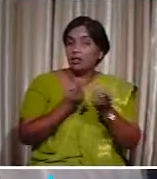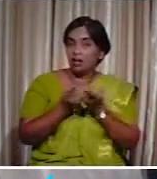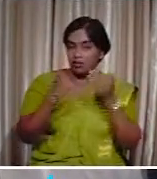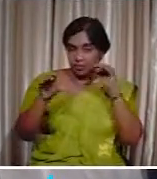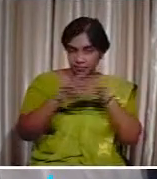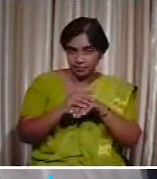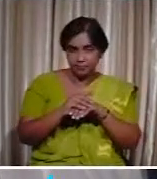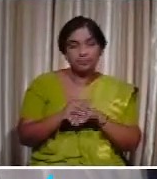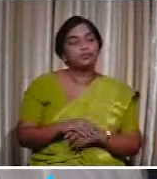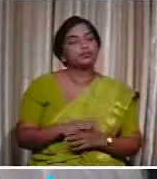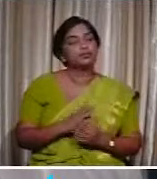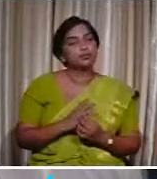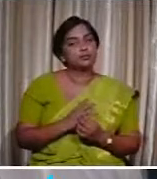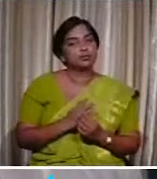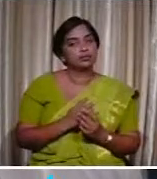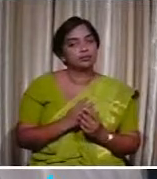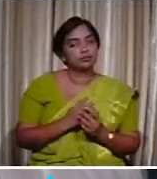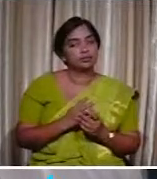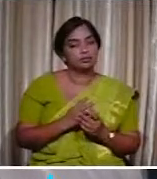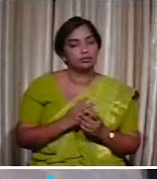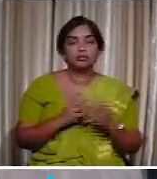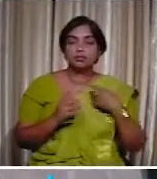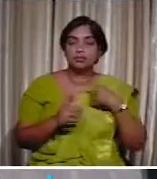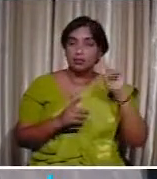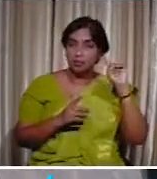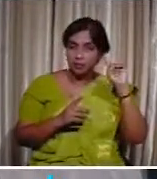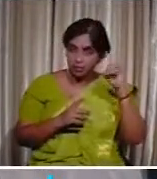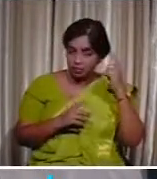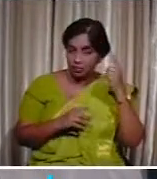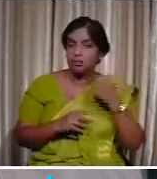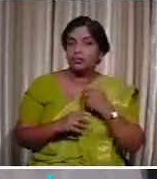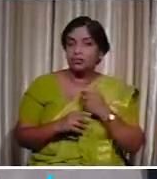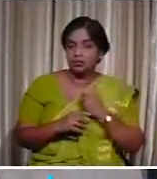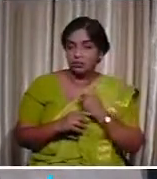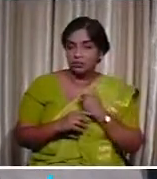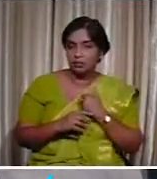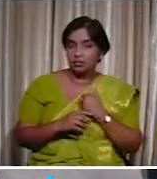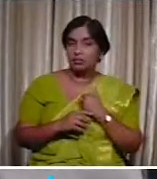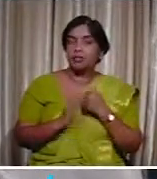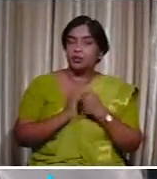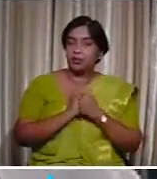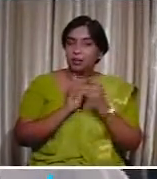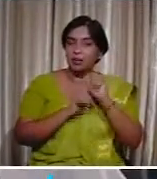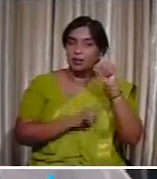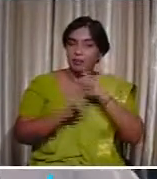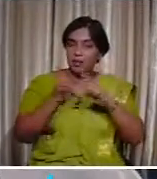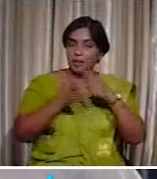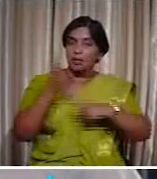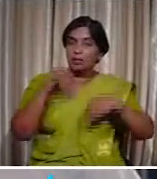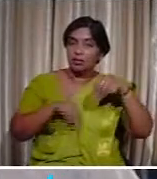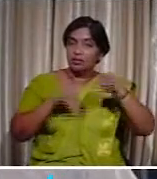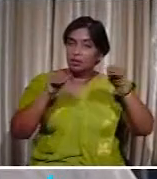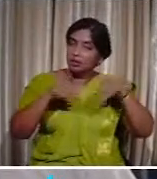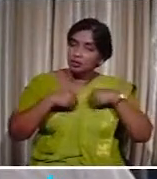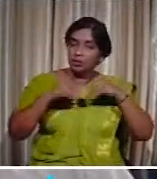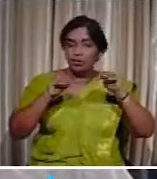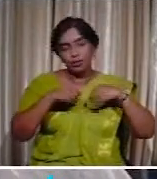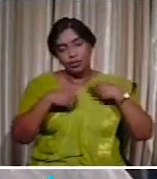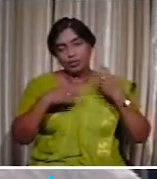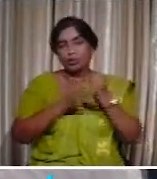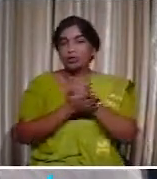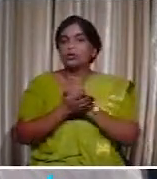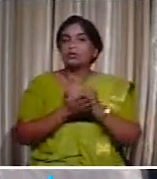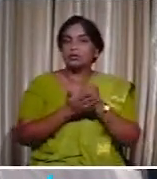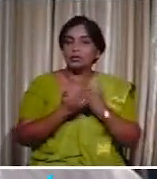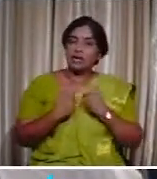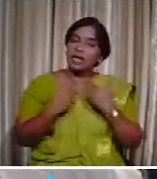संबंध मेतेंदी मम मुलिम अपे गरु पार्लिमेंतु चांदे दून नदून सियलूम